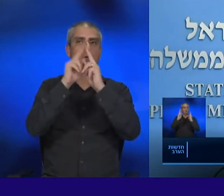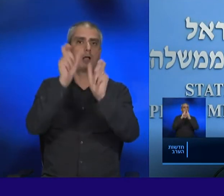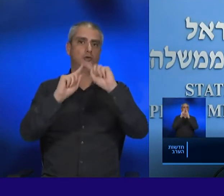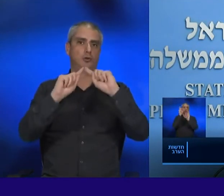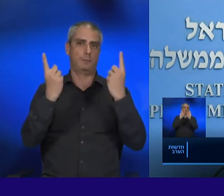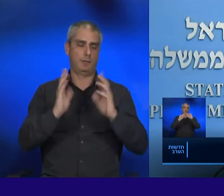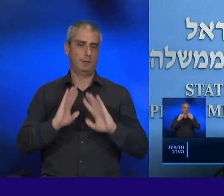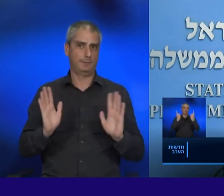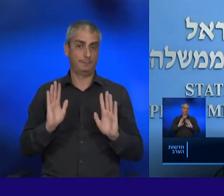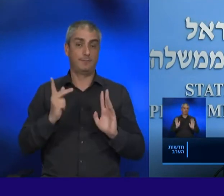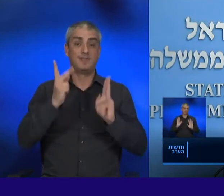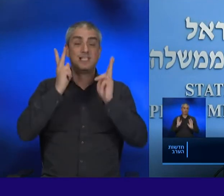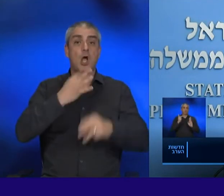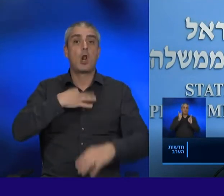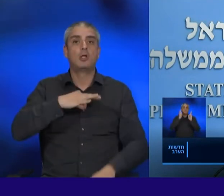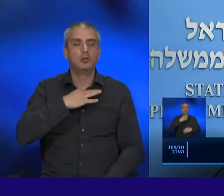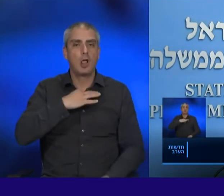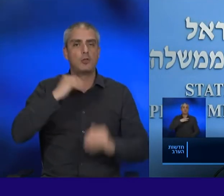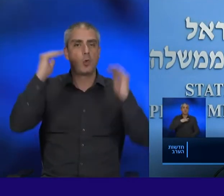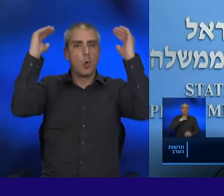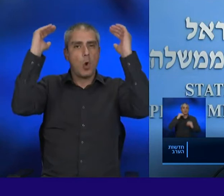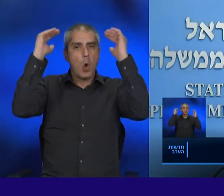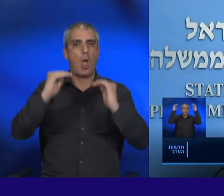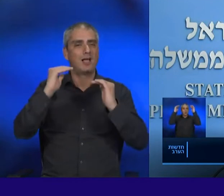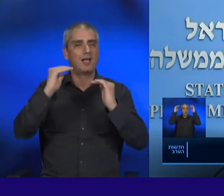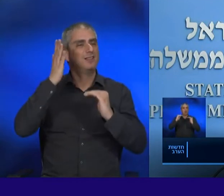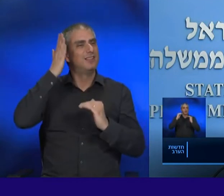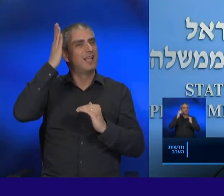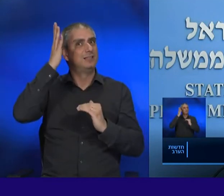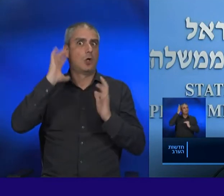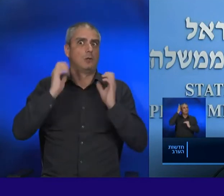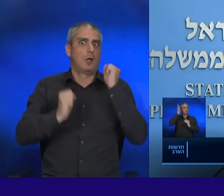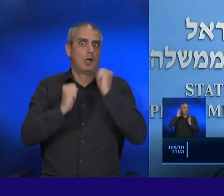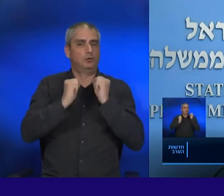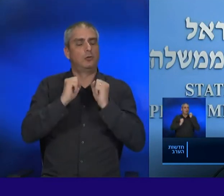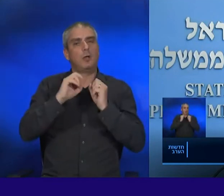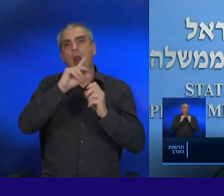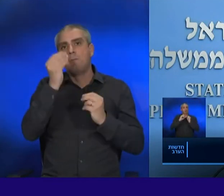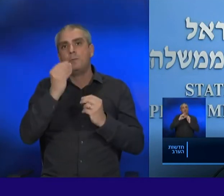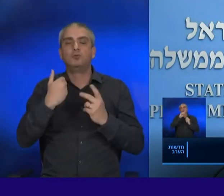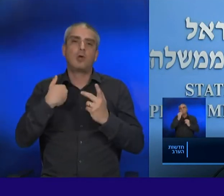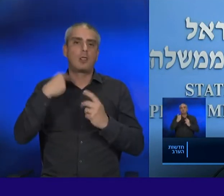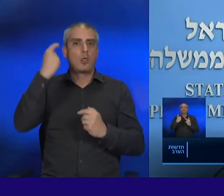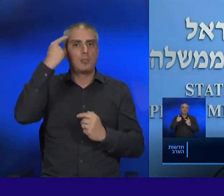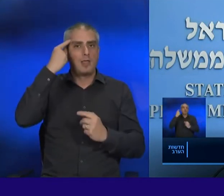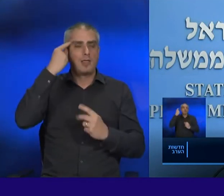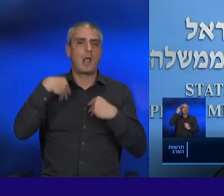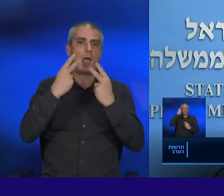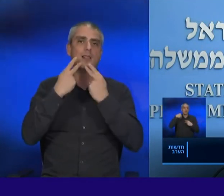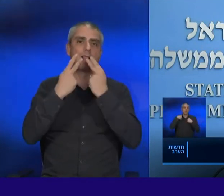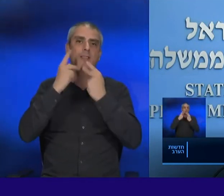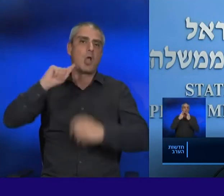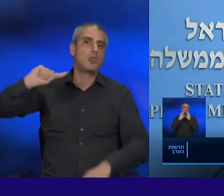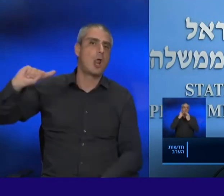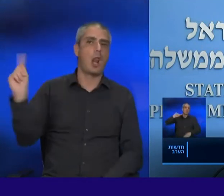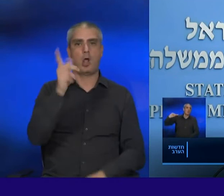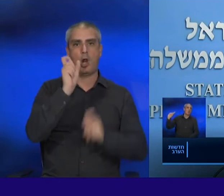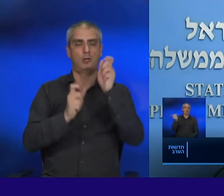אחרים. היכולת שלנו להוריד את התחזיות הקודרות לתחזיות שבהם אנחנו נדע לתת מענה לכל החולים,